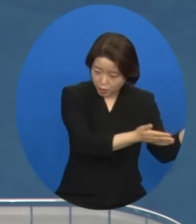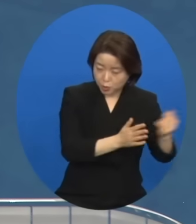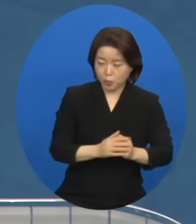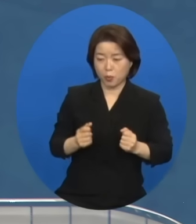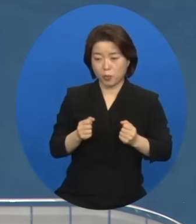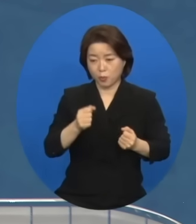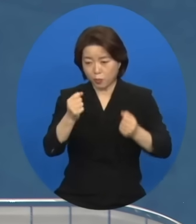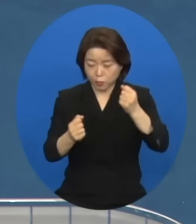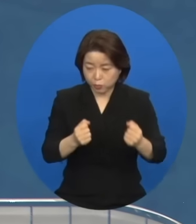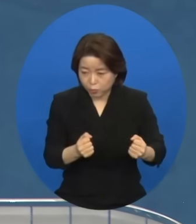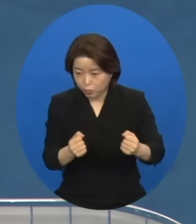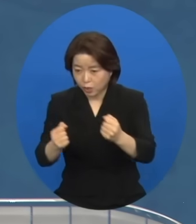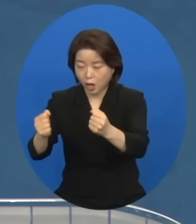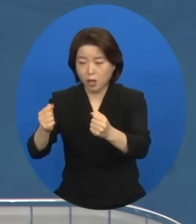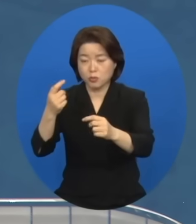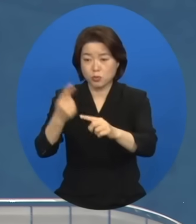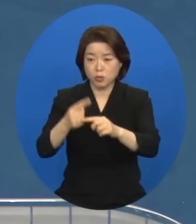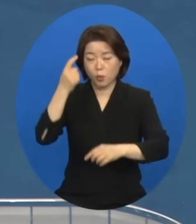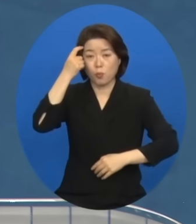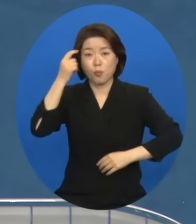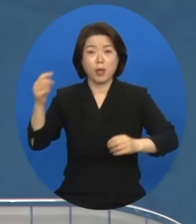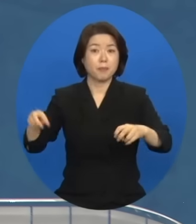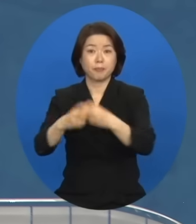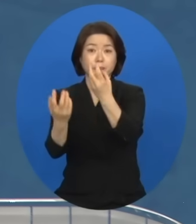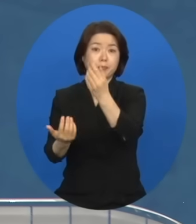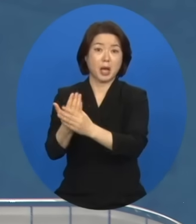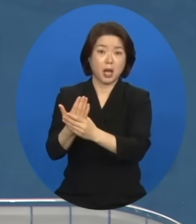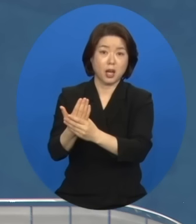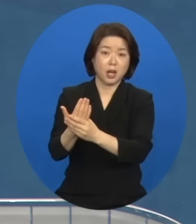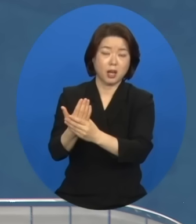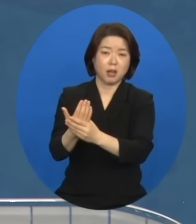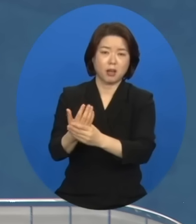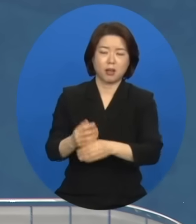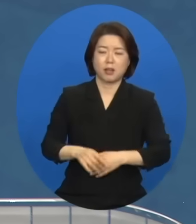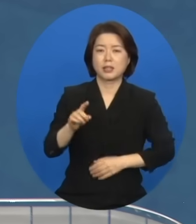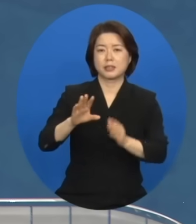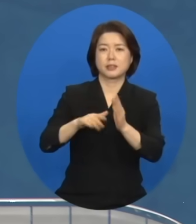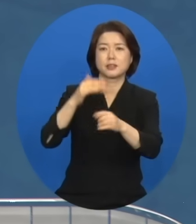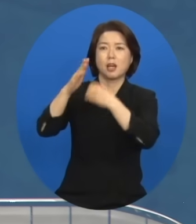일이 생기나 생각할 만하잖아요. 그때